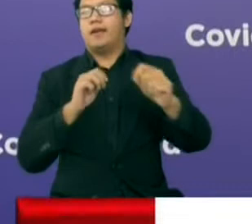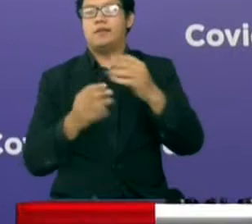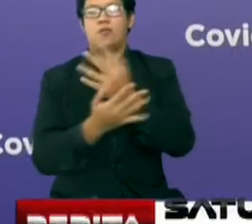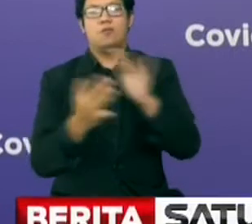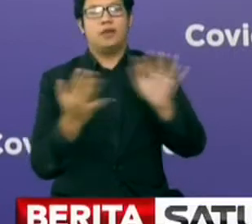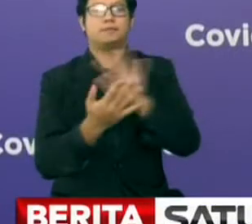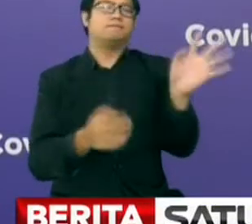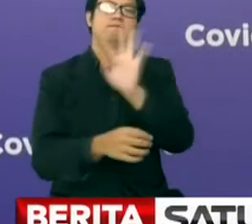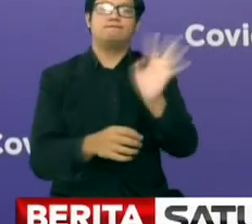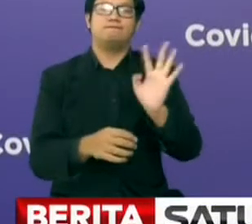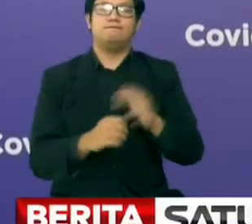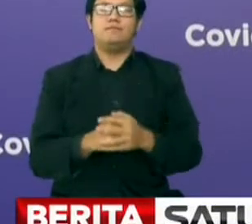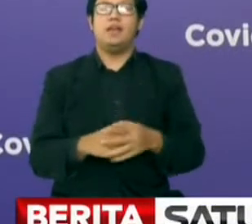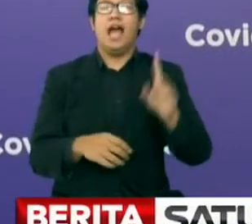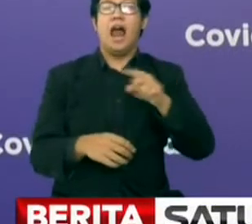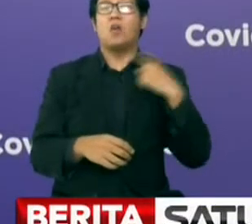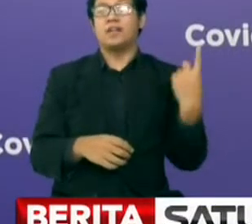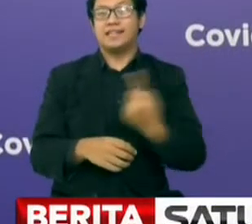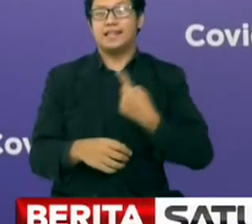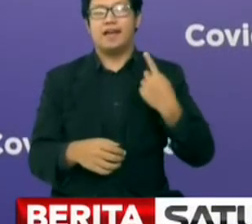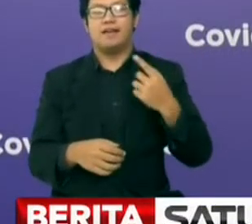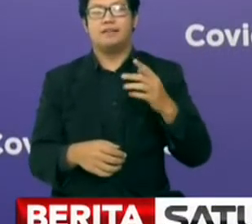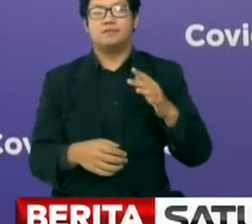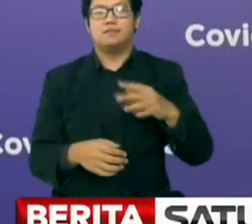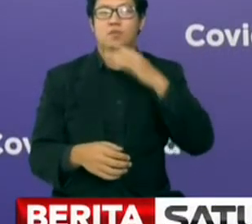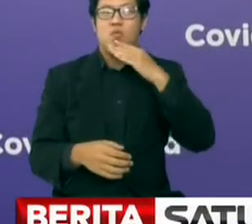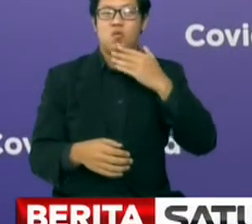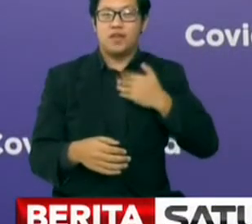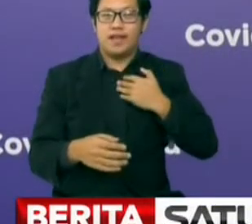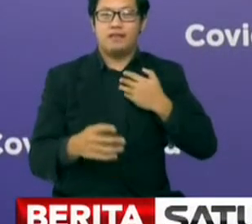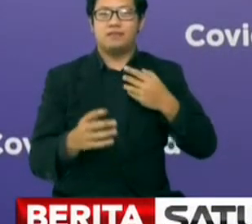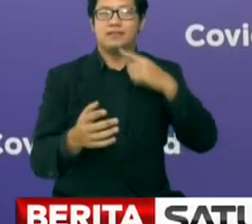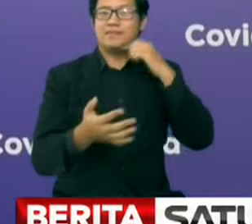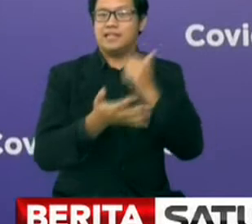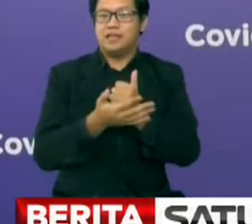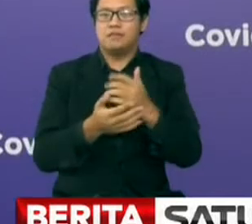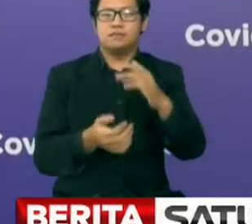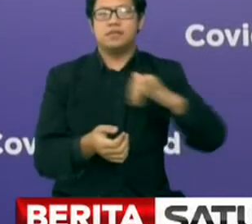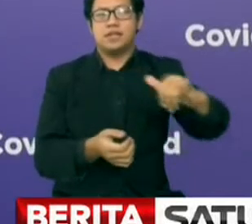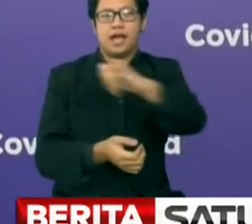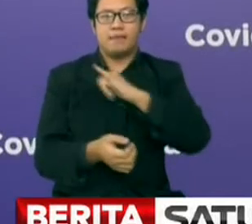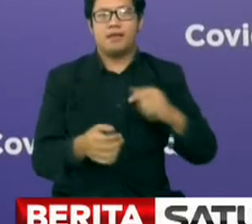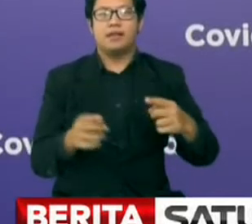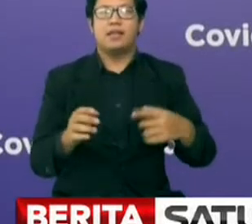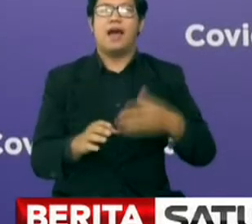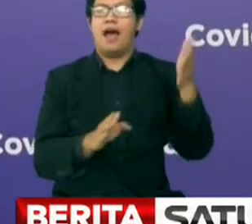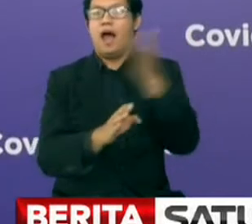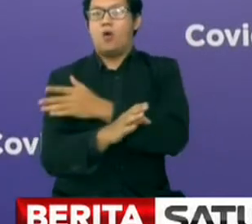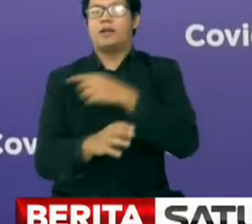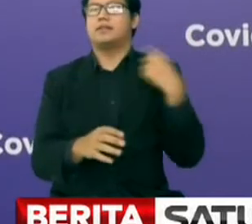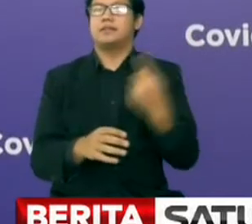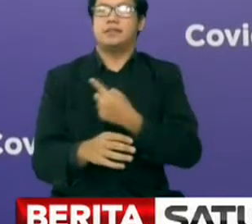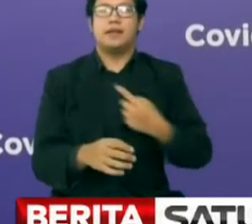Hai Kalaupun kita memiliki kepentingan di dalam satu tempat secara kolektif maka sejak awal kita sudah